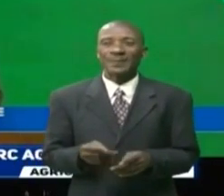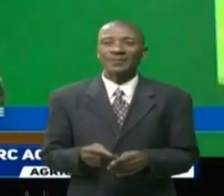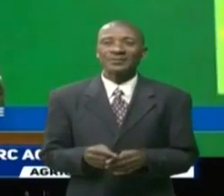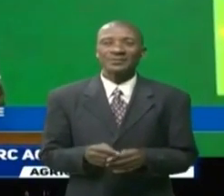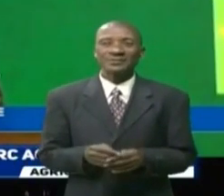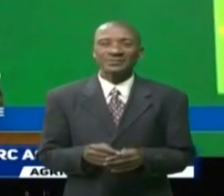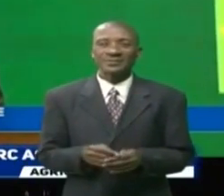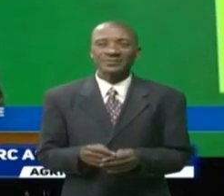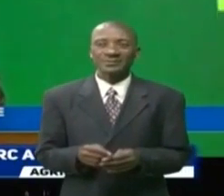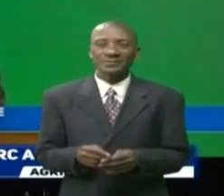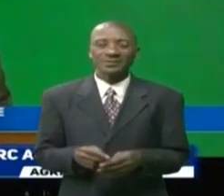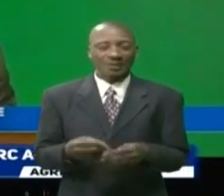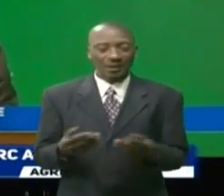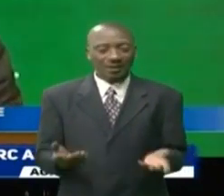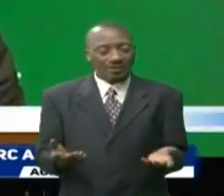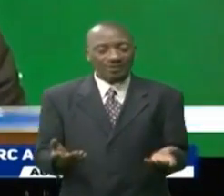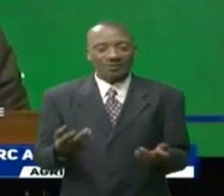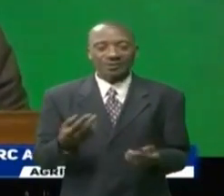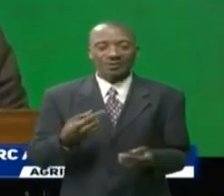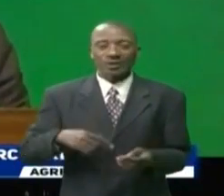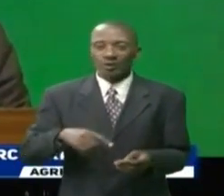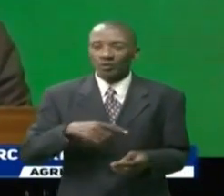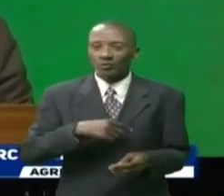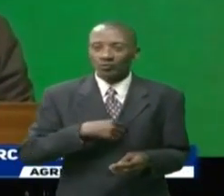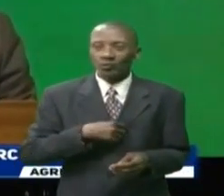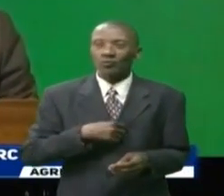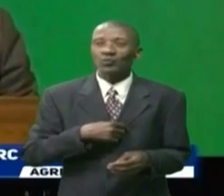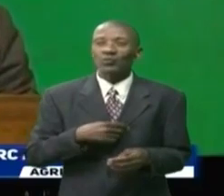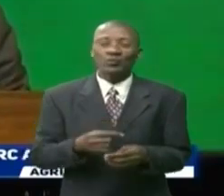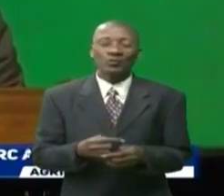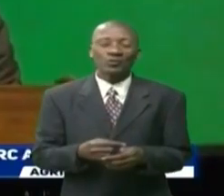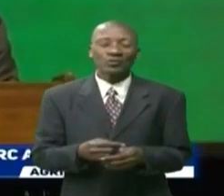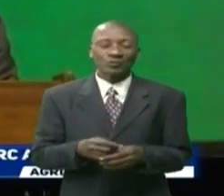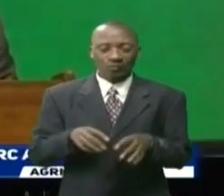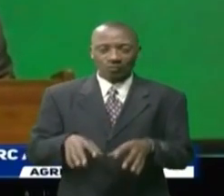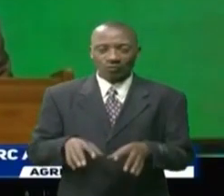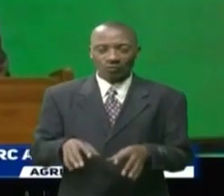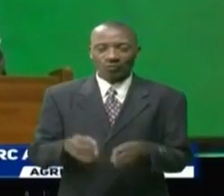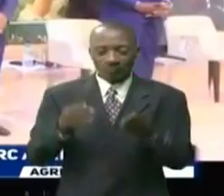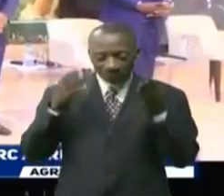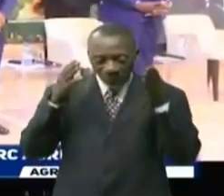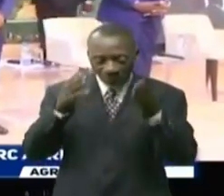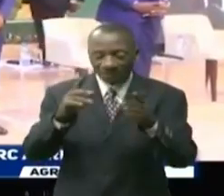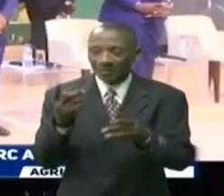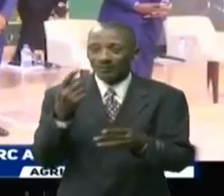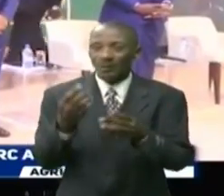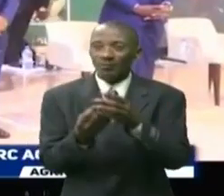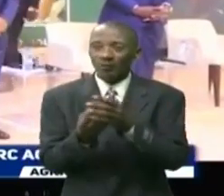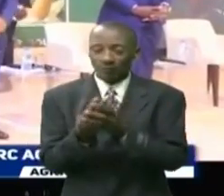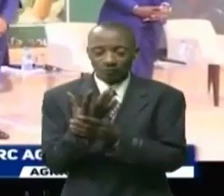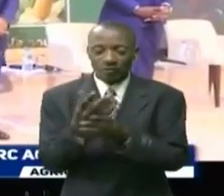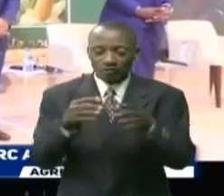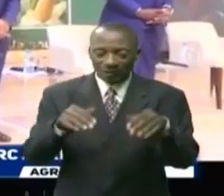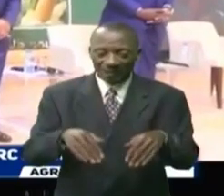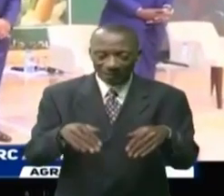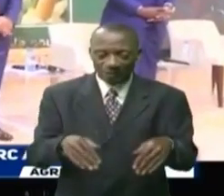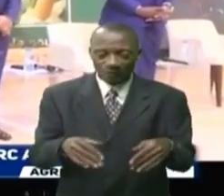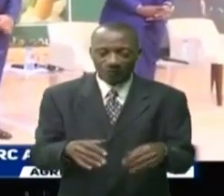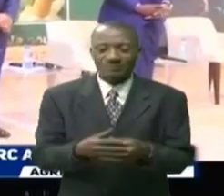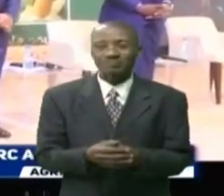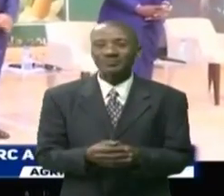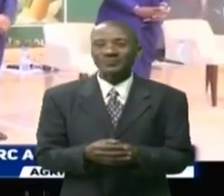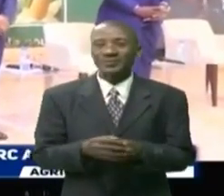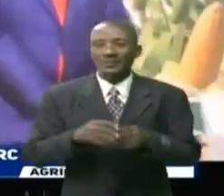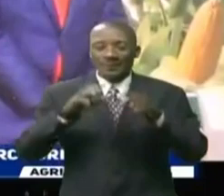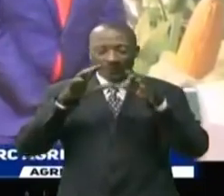renouvelable, réduisant ainsi l'empreinte énergétique de la production agricole. Les présidents des deux chambres